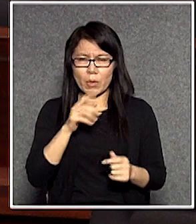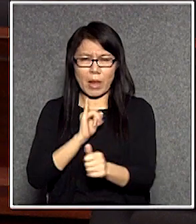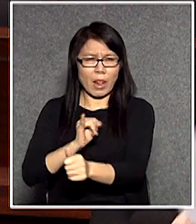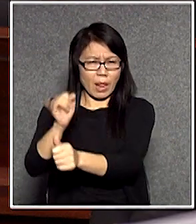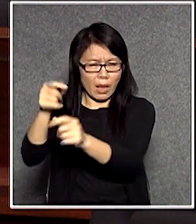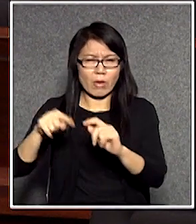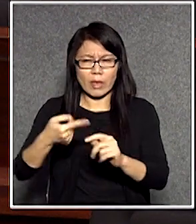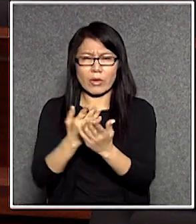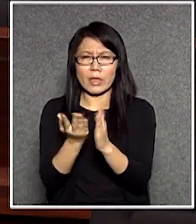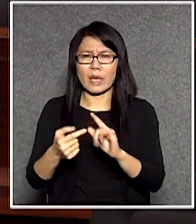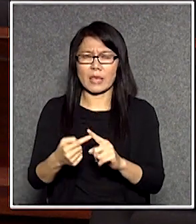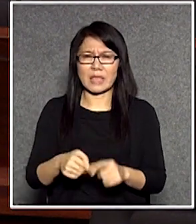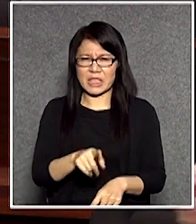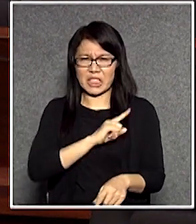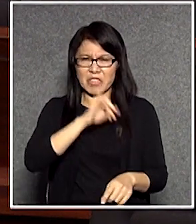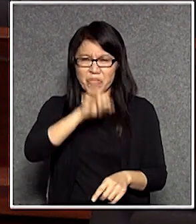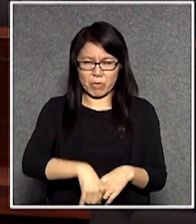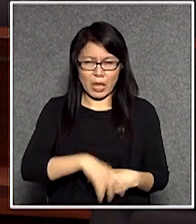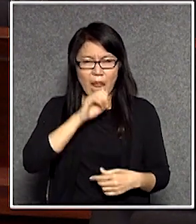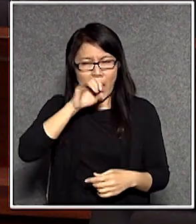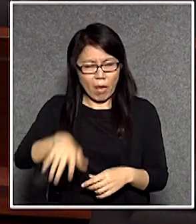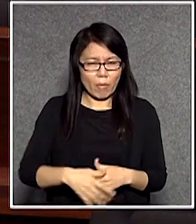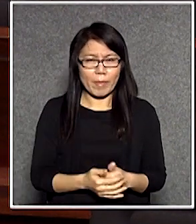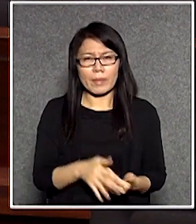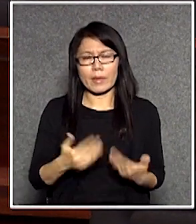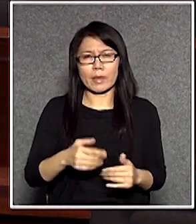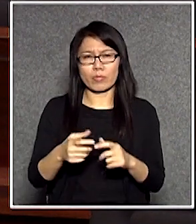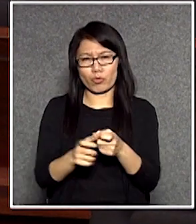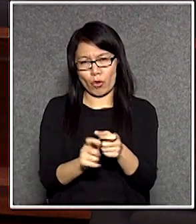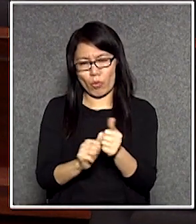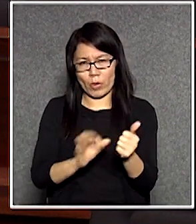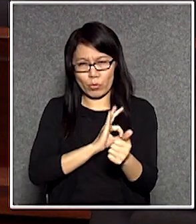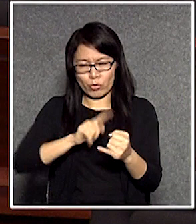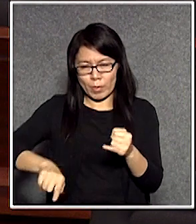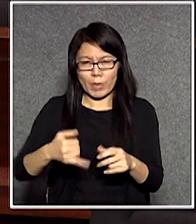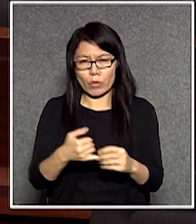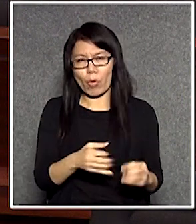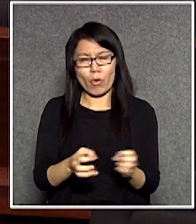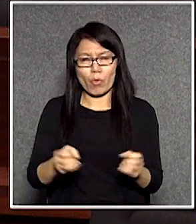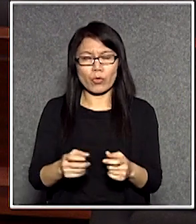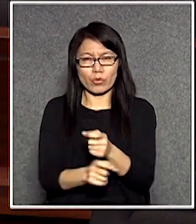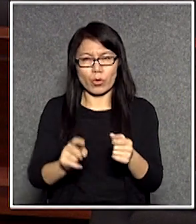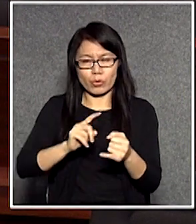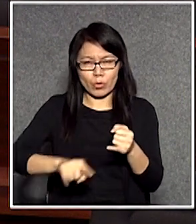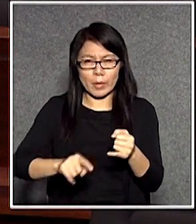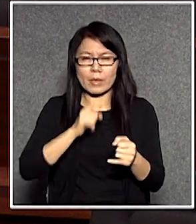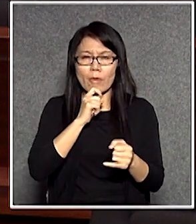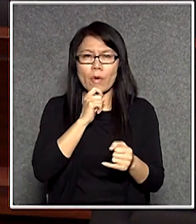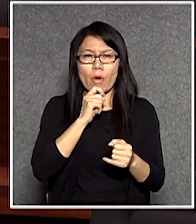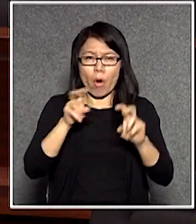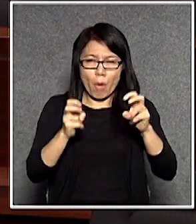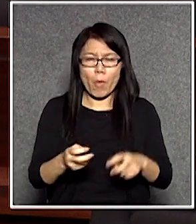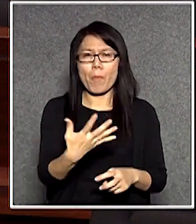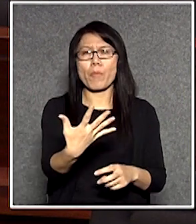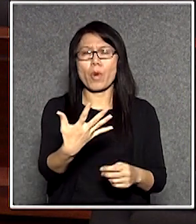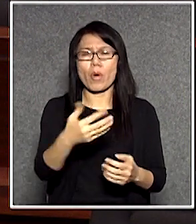人，賊喊捉賊。繼財委會因為議員臨尾拉布，令到財委會最終有五個項目不能夠獲